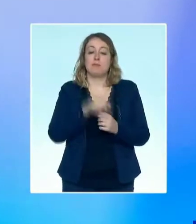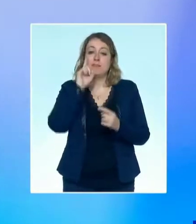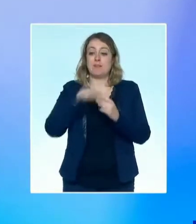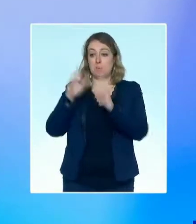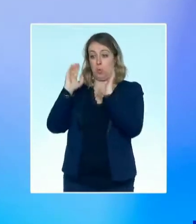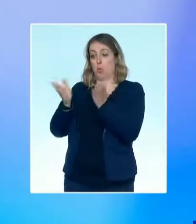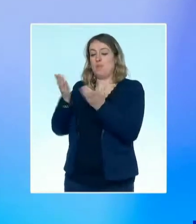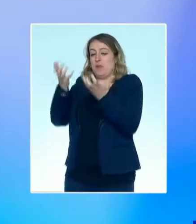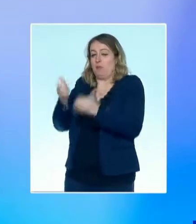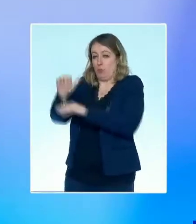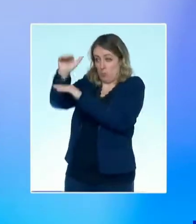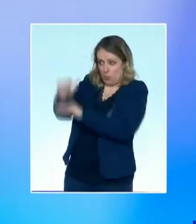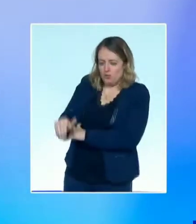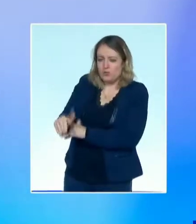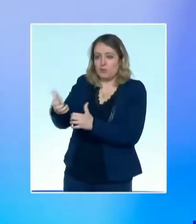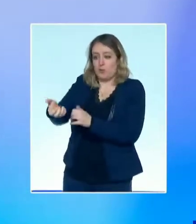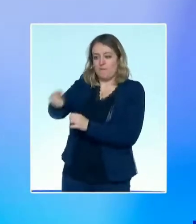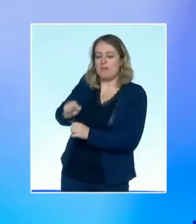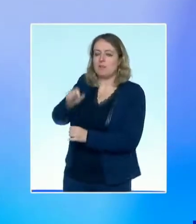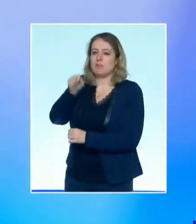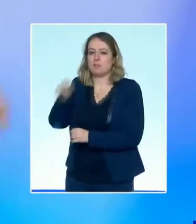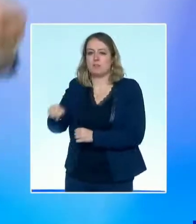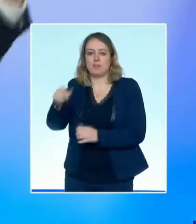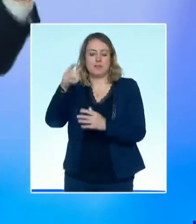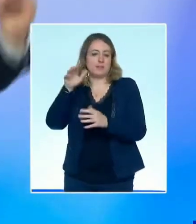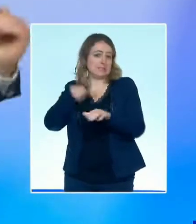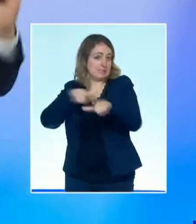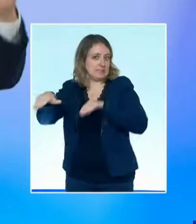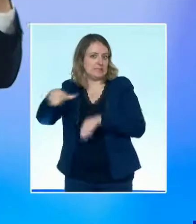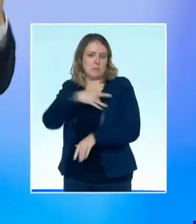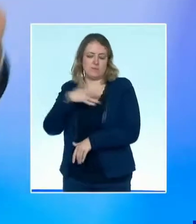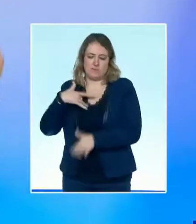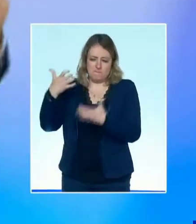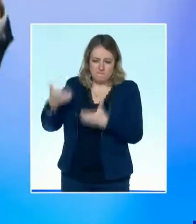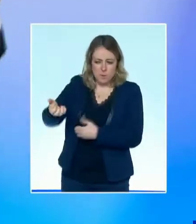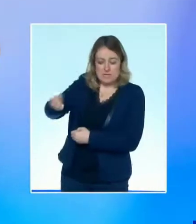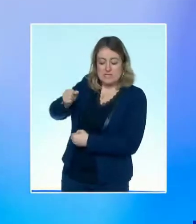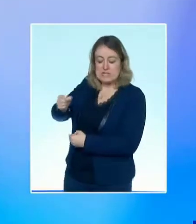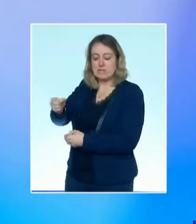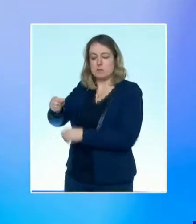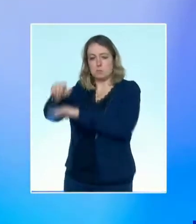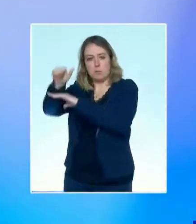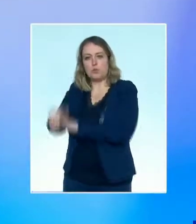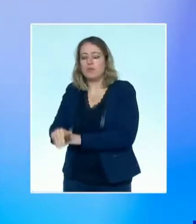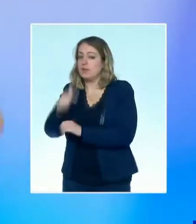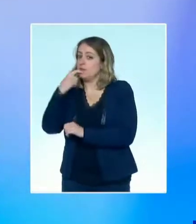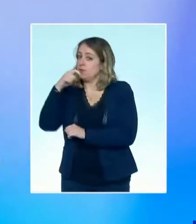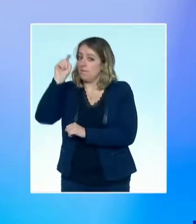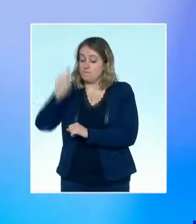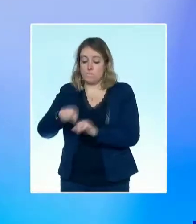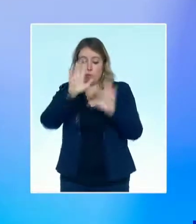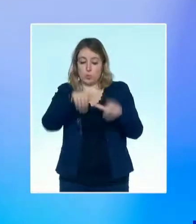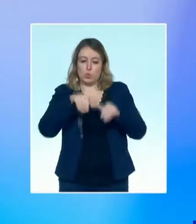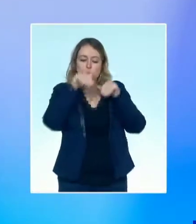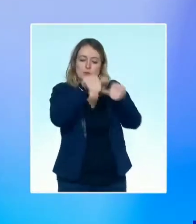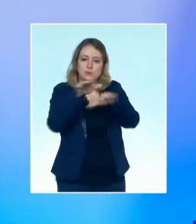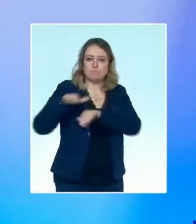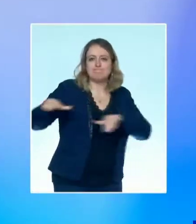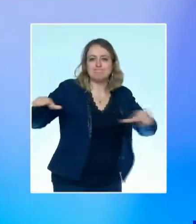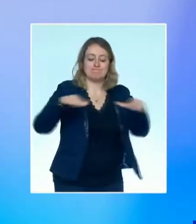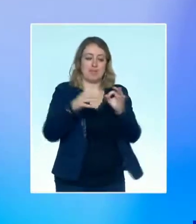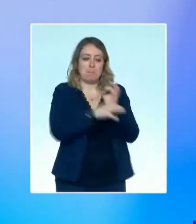vital, en particulier. Ça me dit quelque chose, ça, Eurial. Notre système de santé, il faut... Mais t'es pas une chose, non. Continuer c'est, à infléchir cette progression... Il y a un